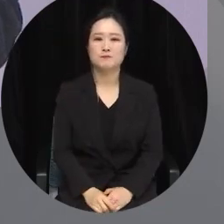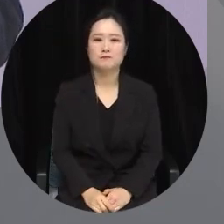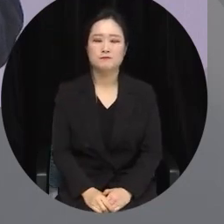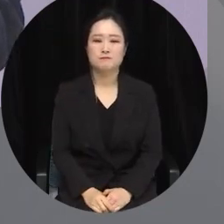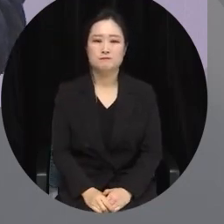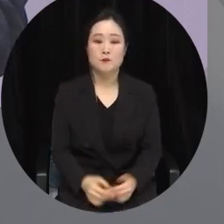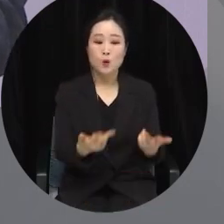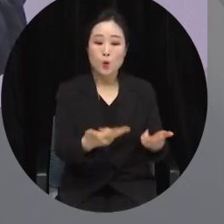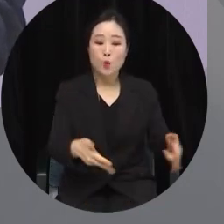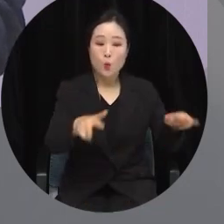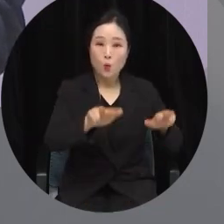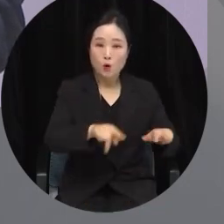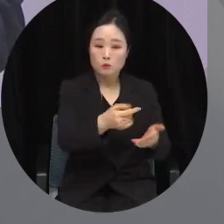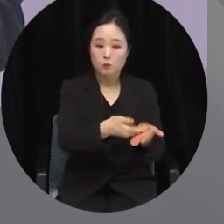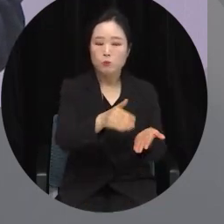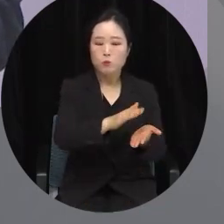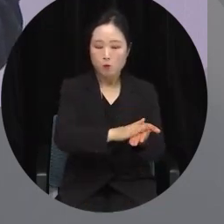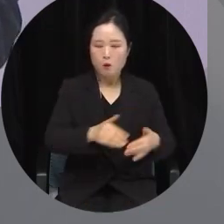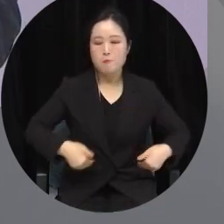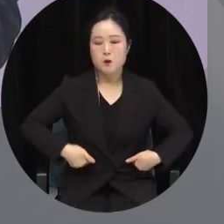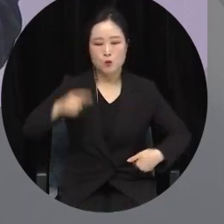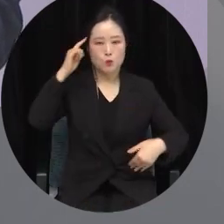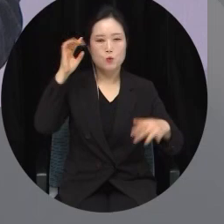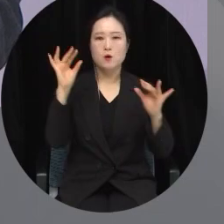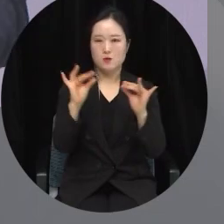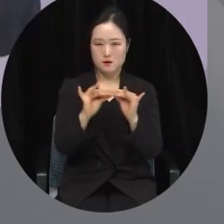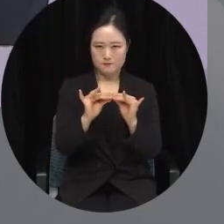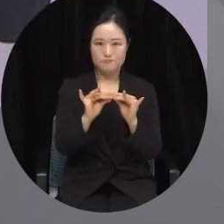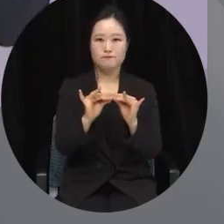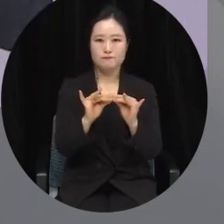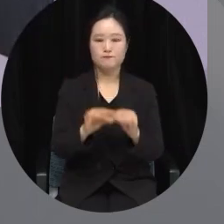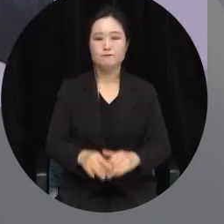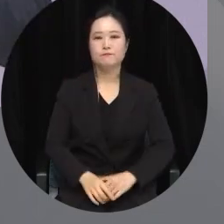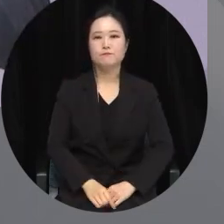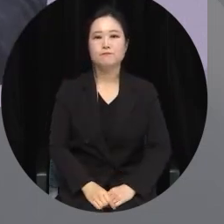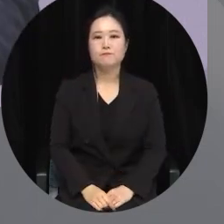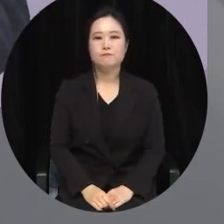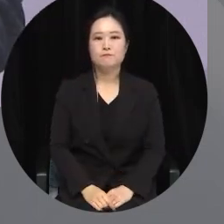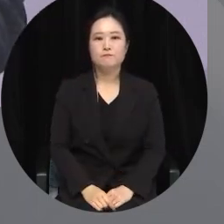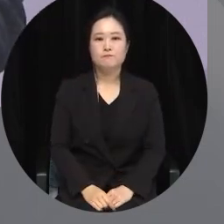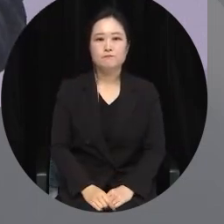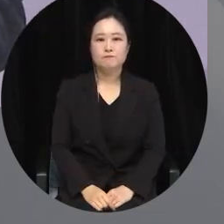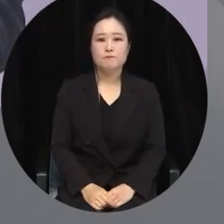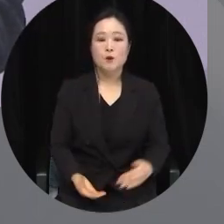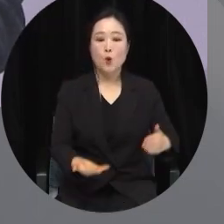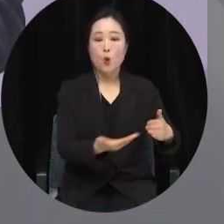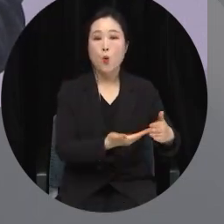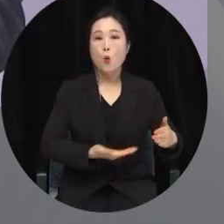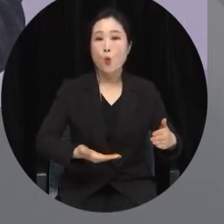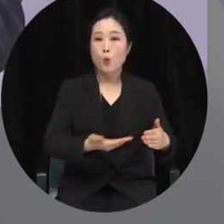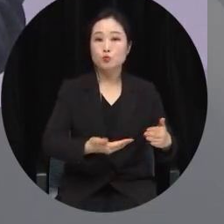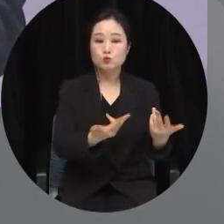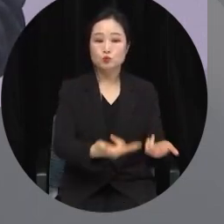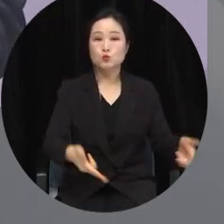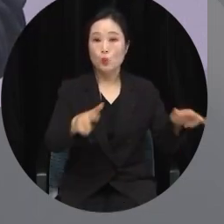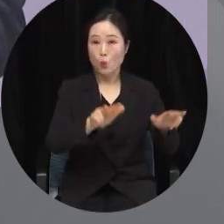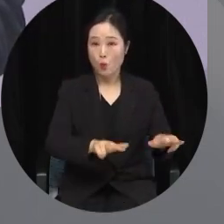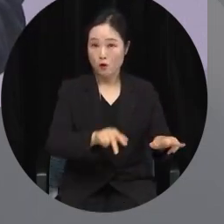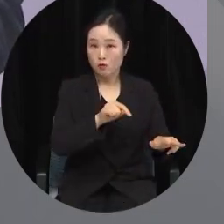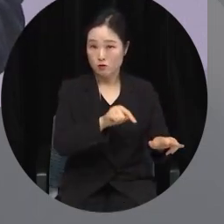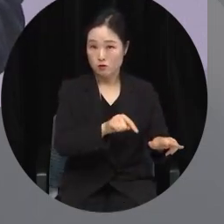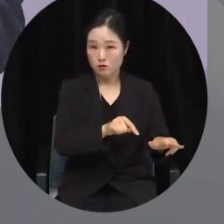점은 공감합니다. 그래서 1차적으로 지금 호수공원에 서울시를